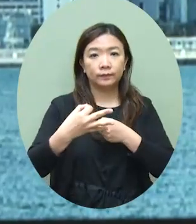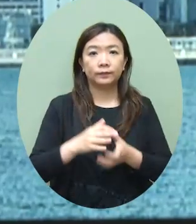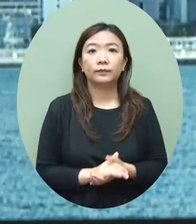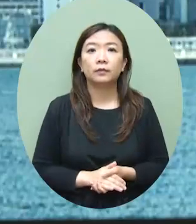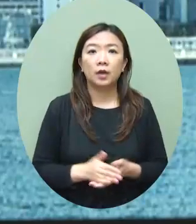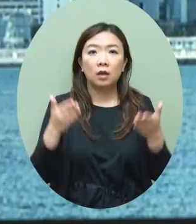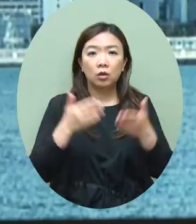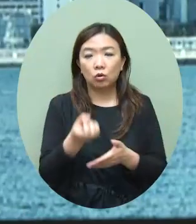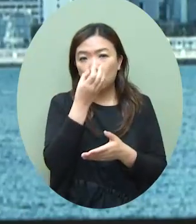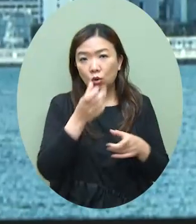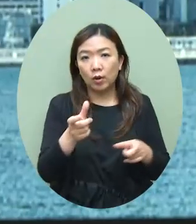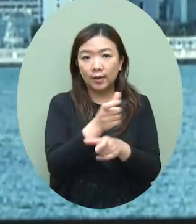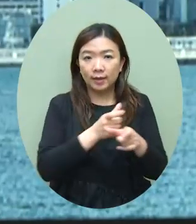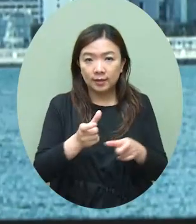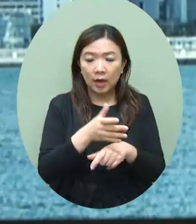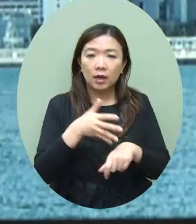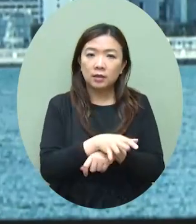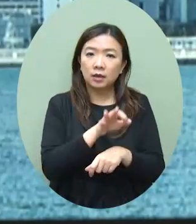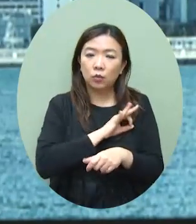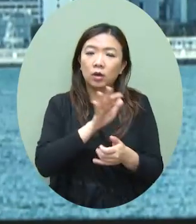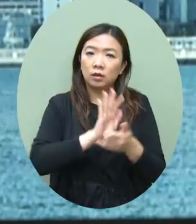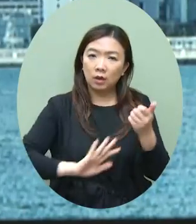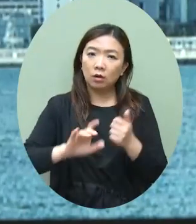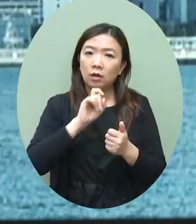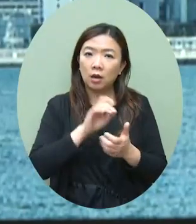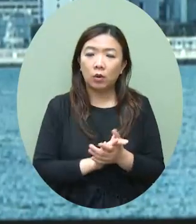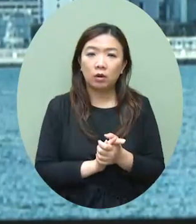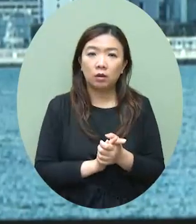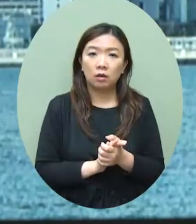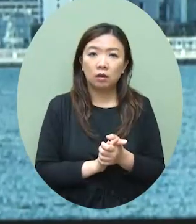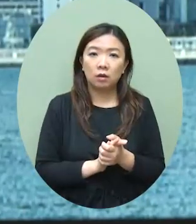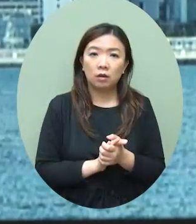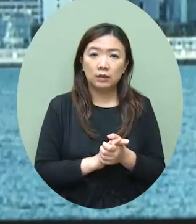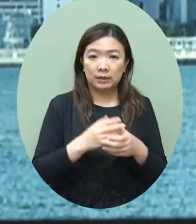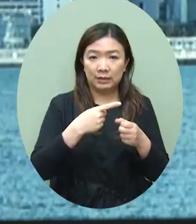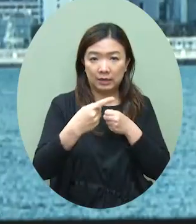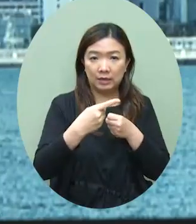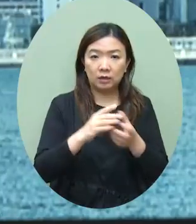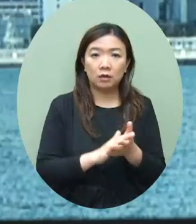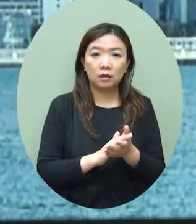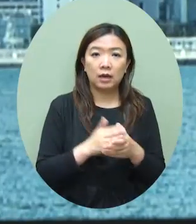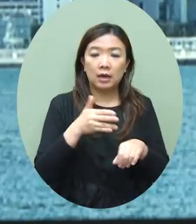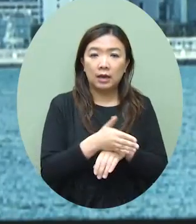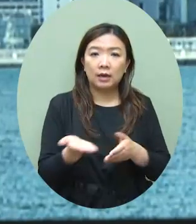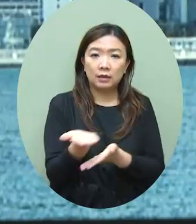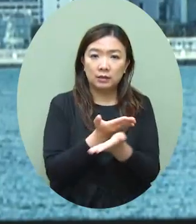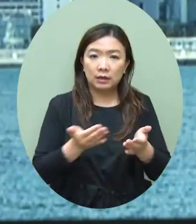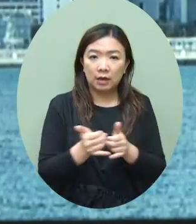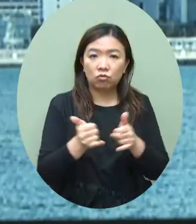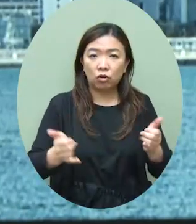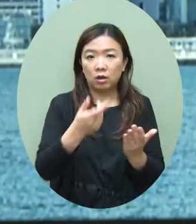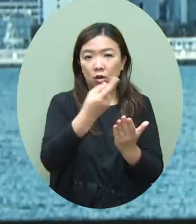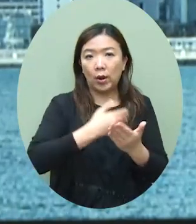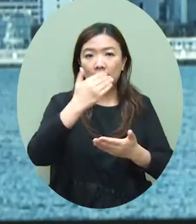對於香港經濟同埋社會有好大影響咧，就係第一階段嘅放寬社交距離措施，亦都喺4